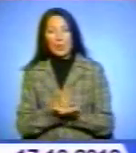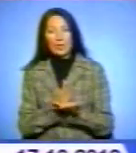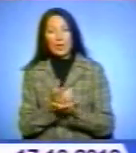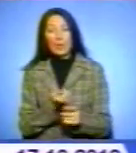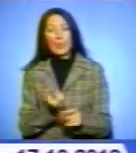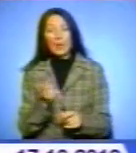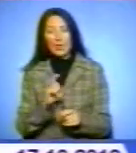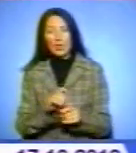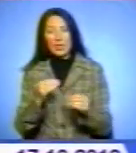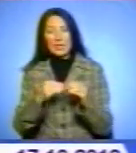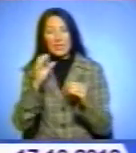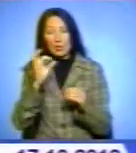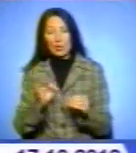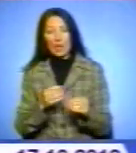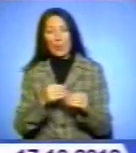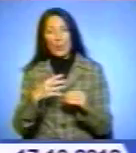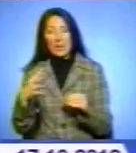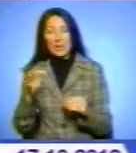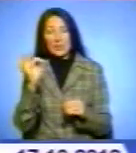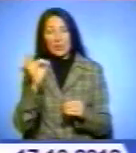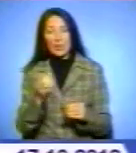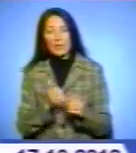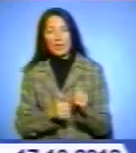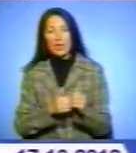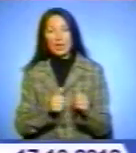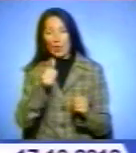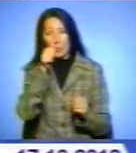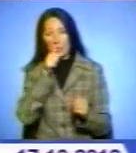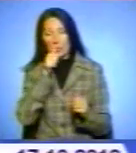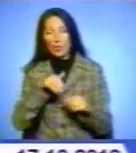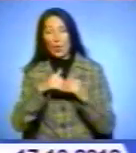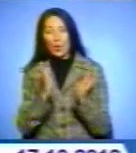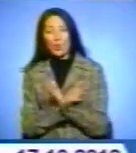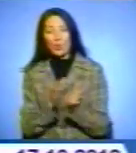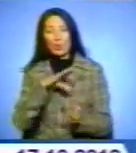для пенсіонерів або 15% середньомісячного сукупного доходу.